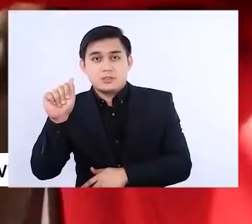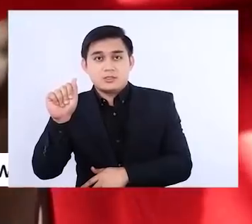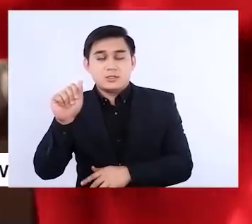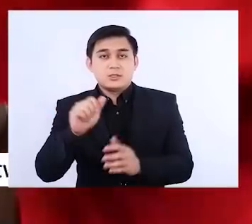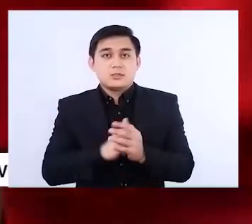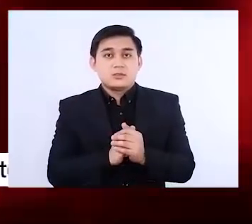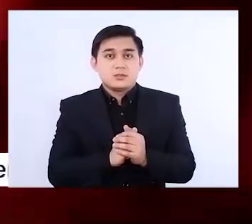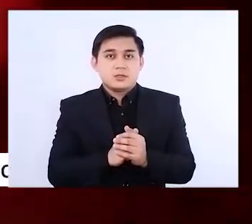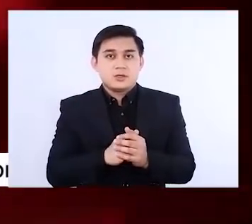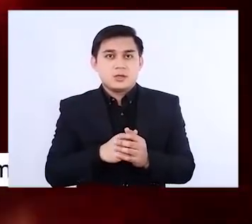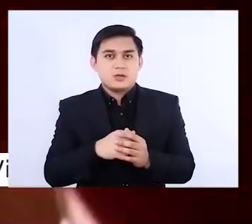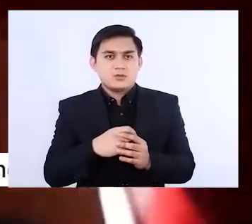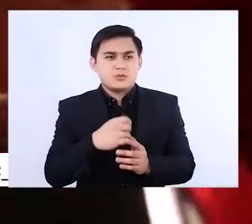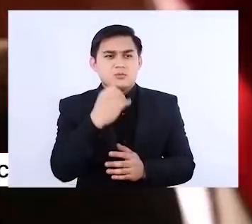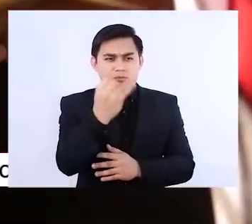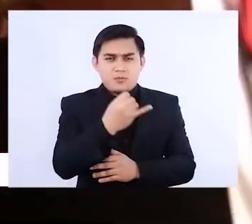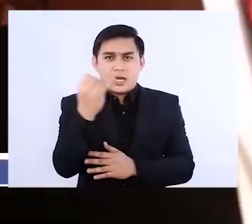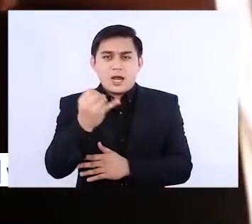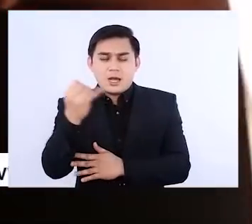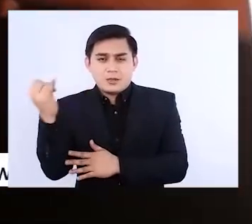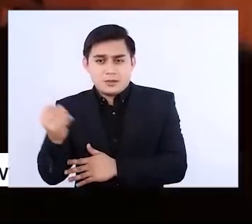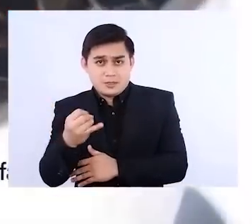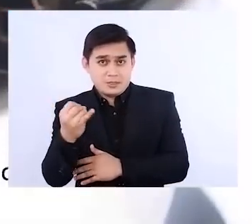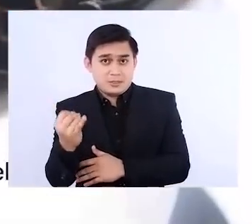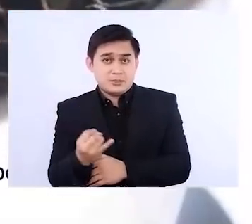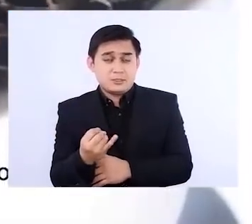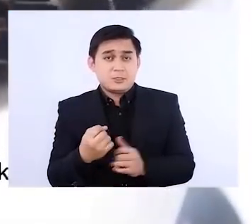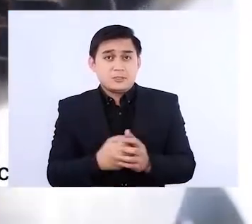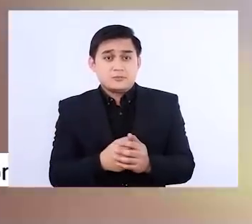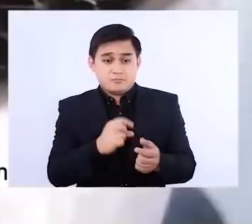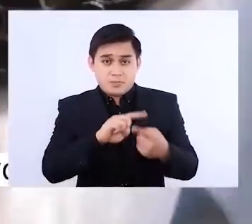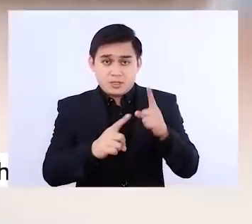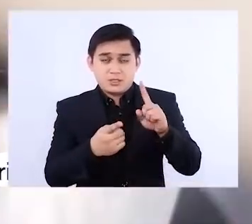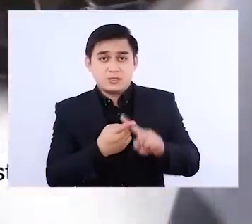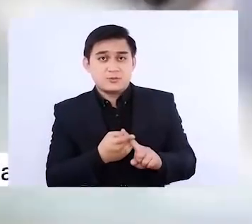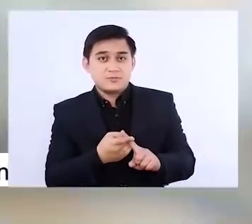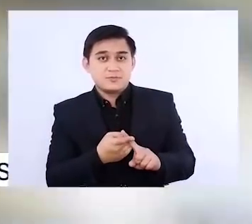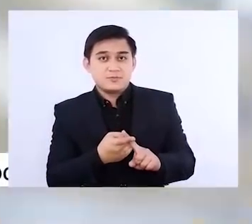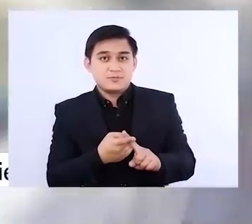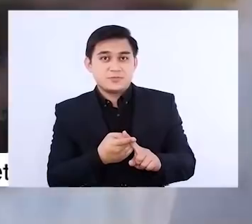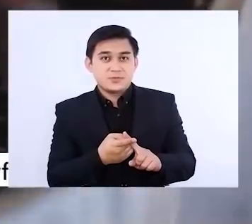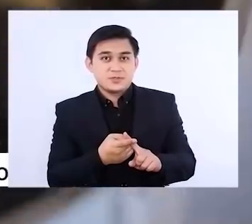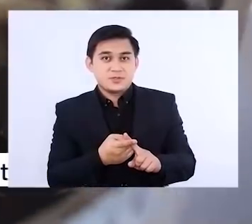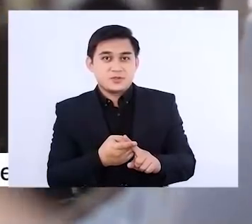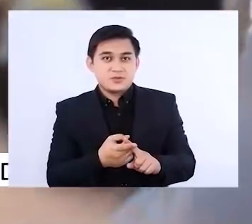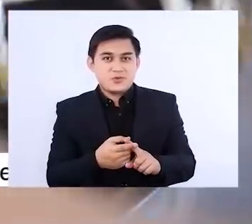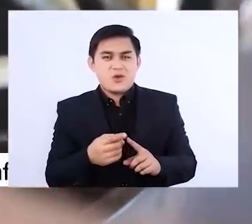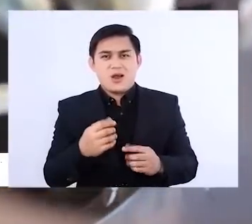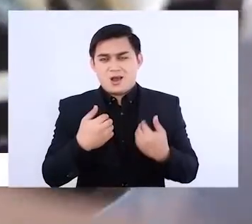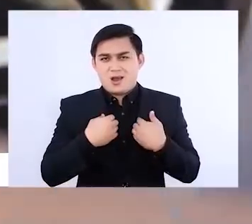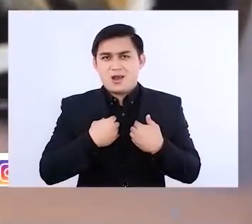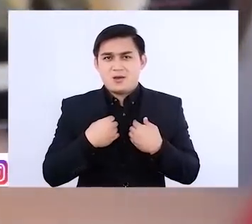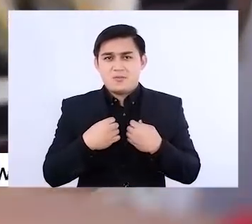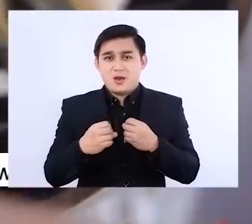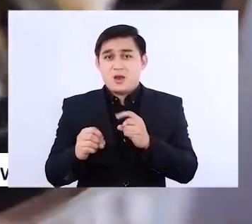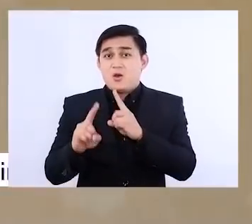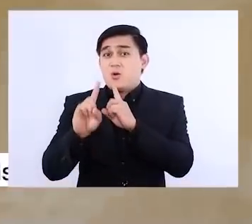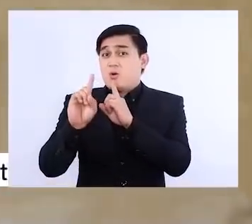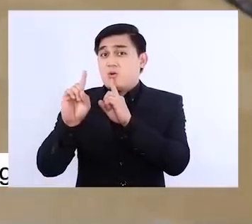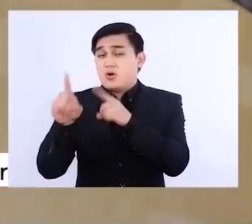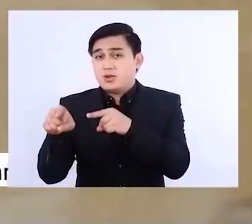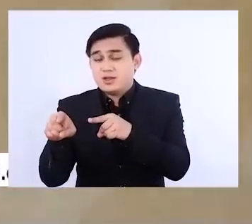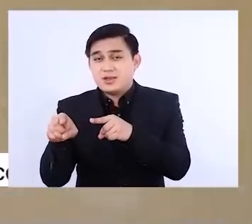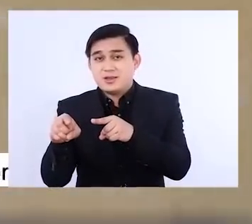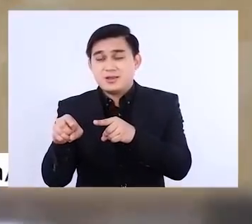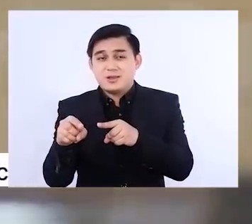inaalo ko po sa aking mga kaibigan hanggang sa may nag-o-order na po sa akin kapag merong